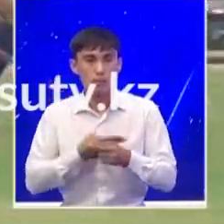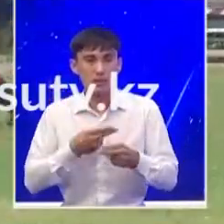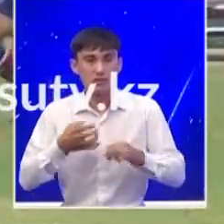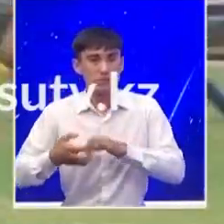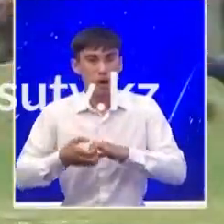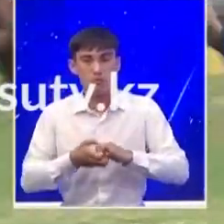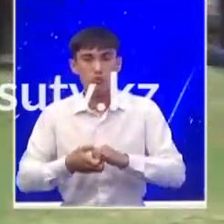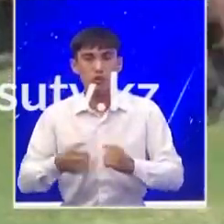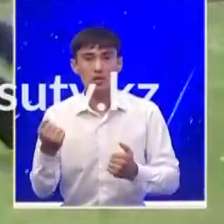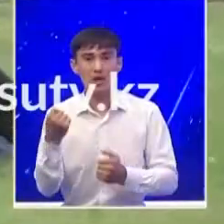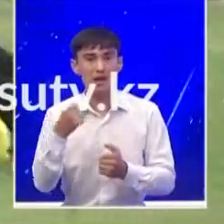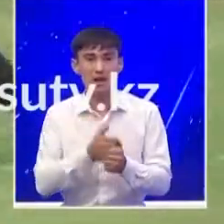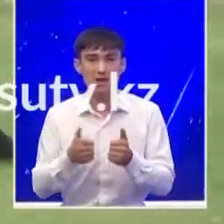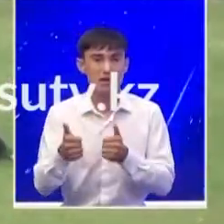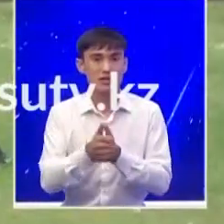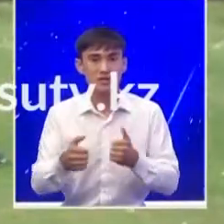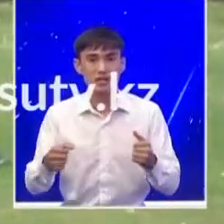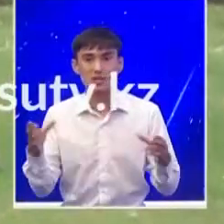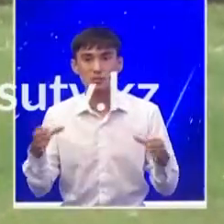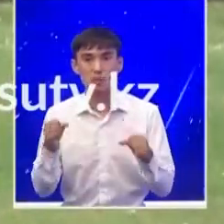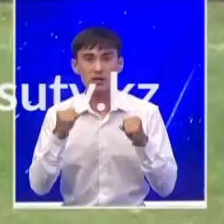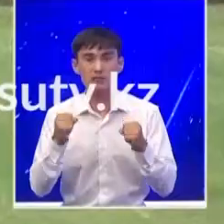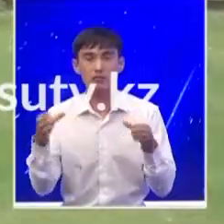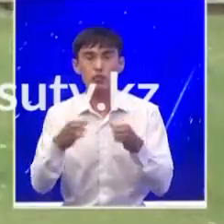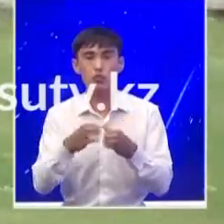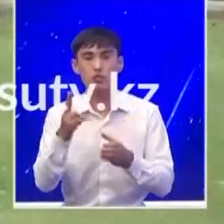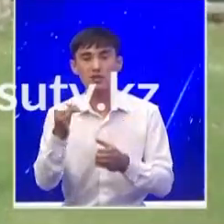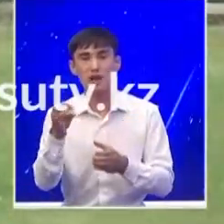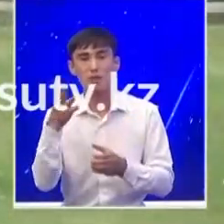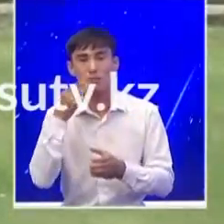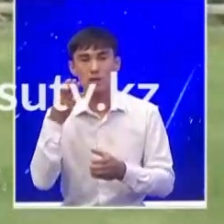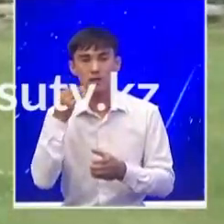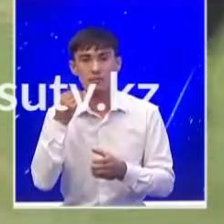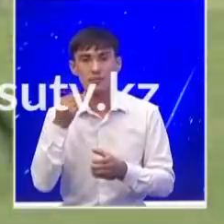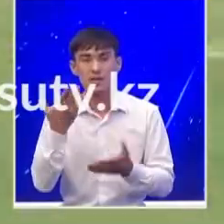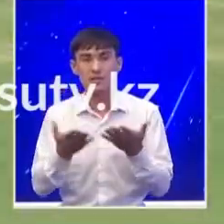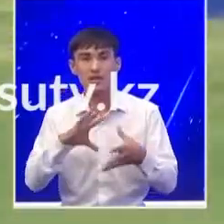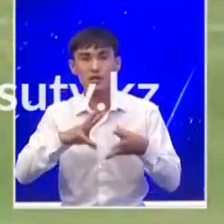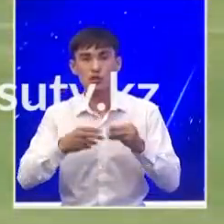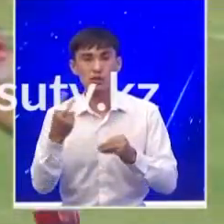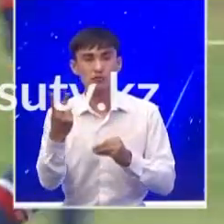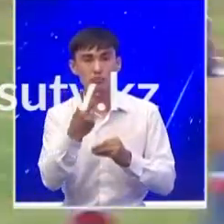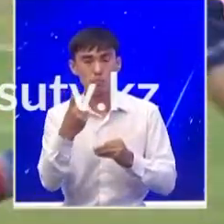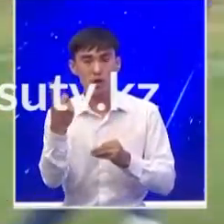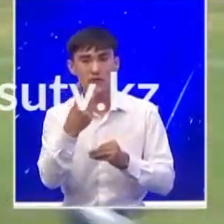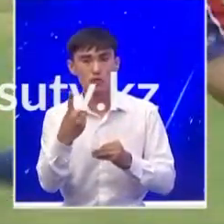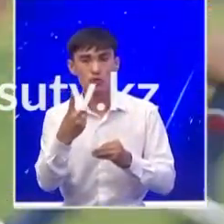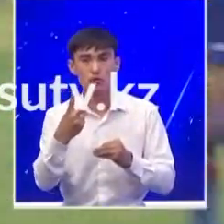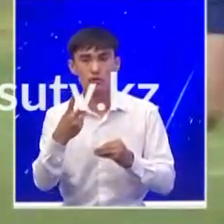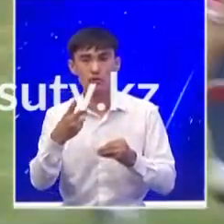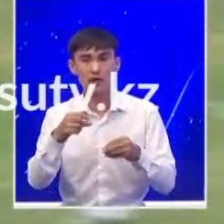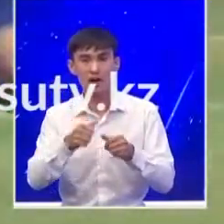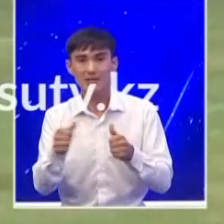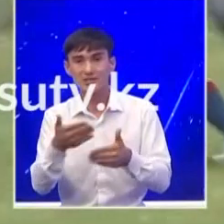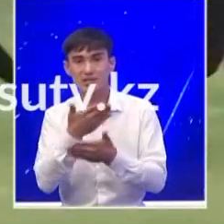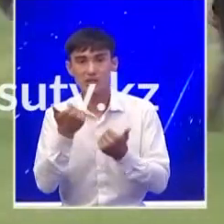борьбу за позицию лидера со спортивным клубом «Динамо» из Алматы. Если результаты 2 первых туров не выявили явной разницы в